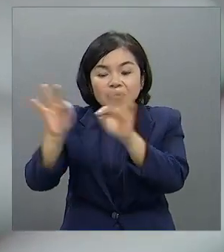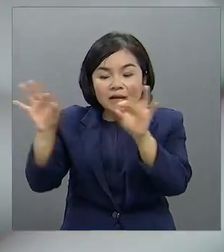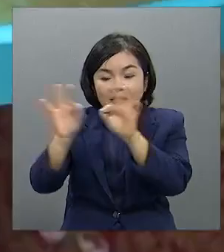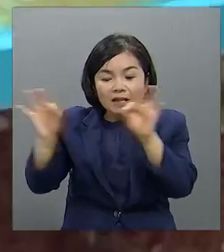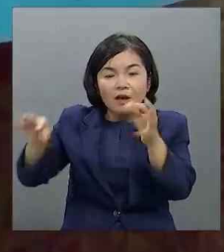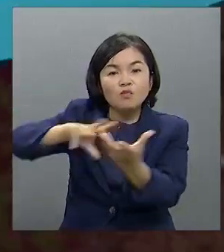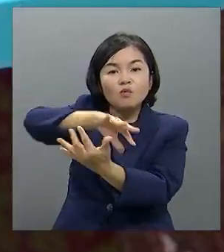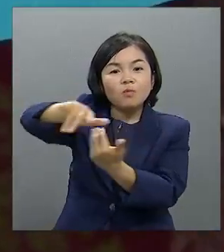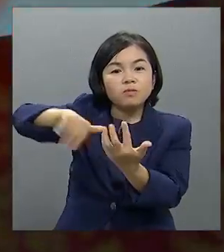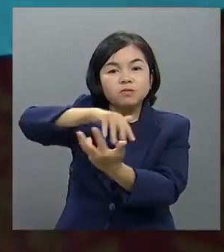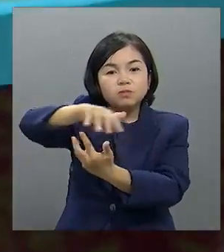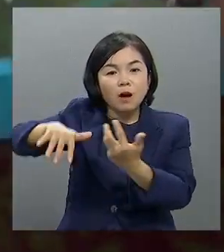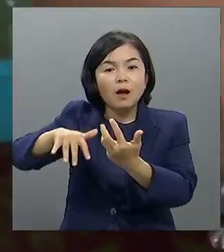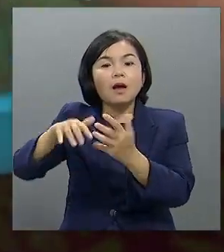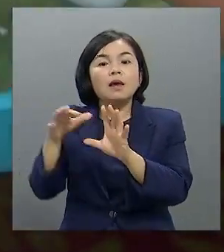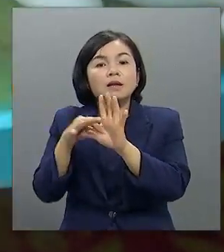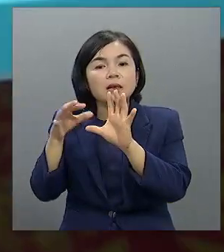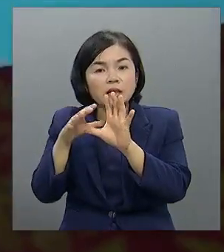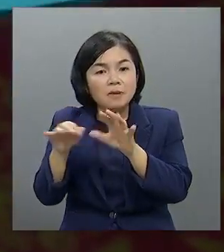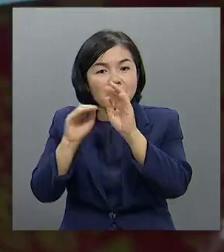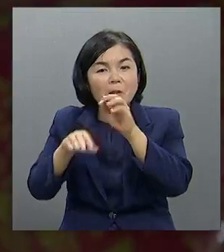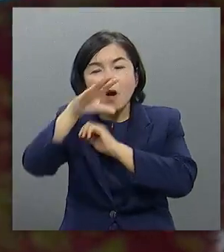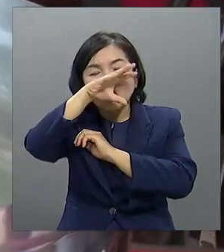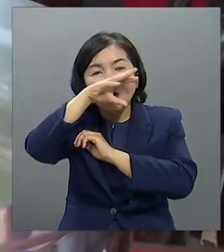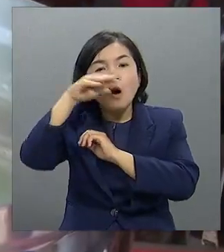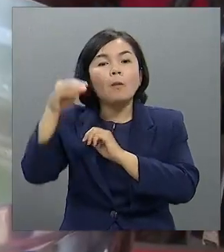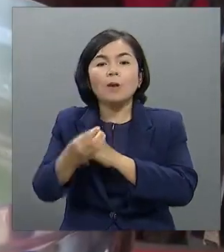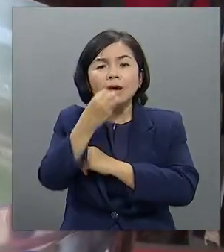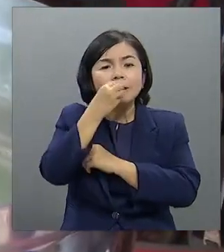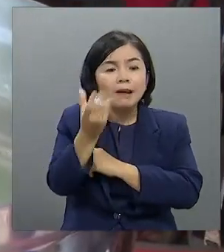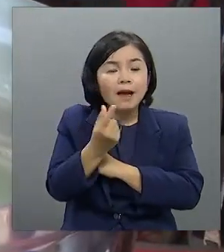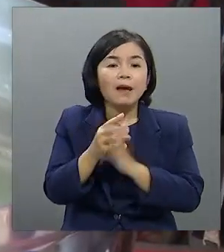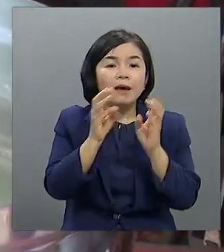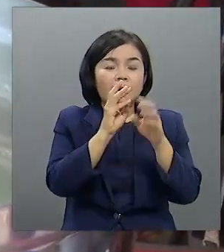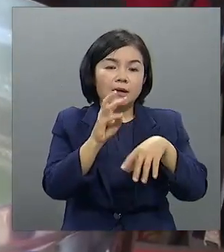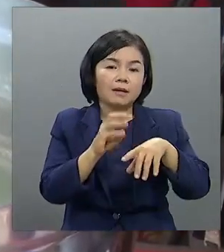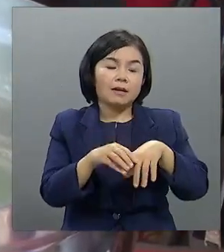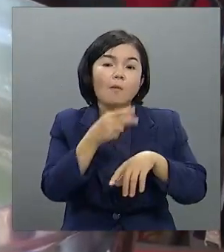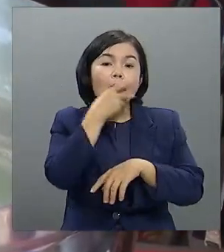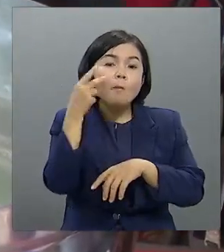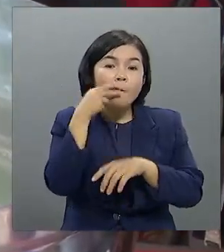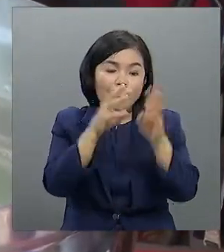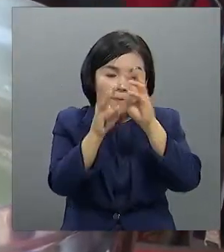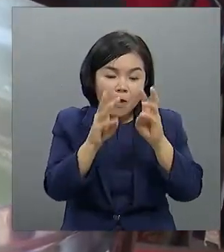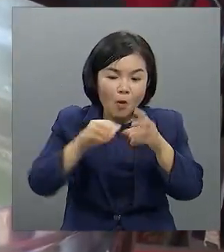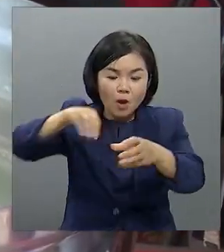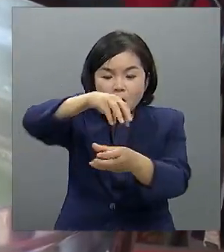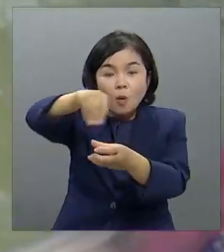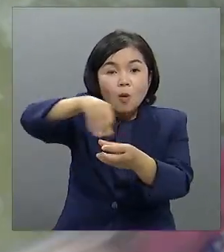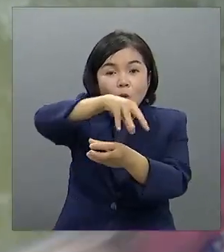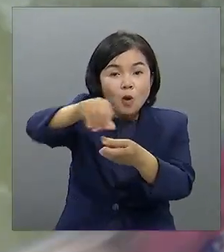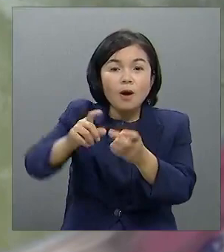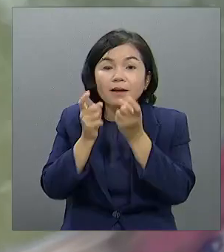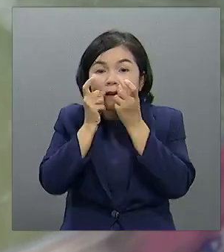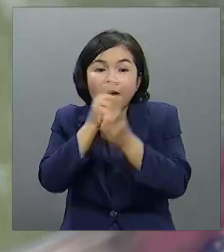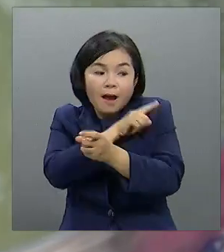วน้ำหอมเวลากินก็จะโรยน้ำตาลทรายแดงงาขาวงาดำคั่วเป็นการเพิ่มความหอมก็จะได้ขน